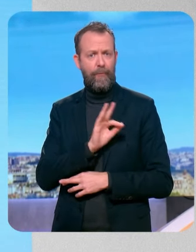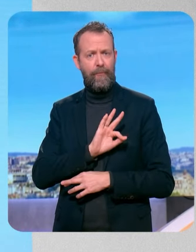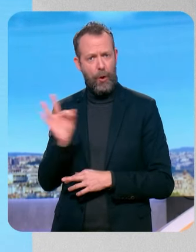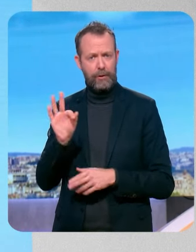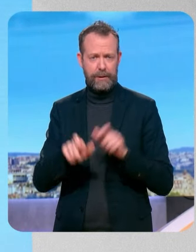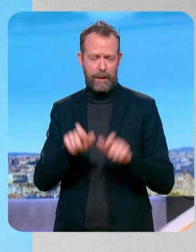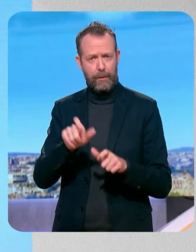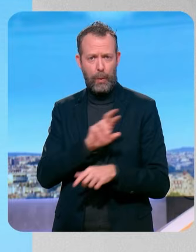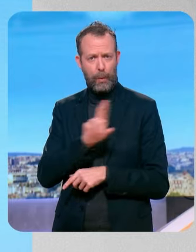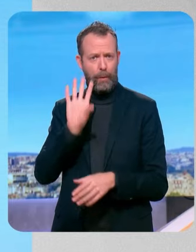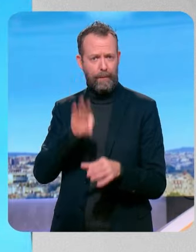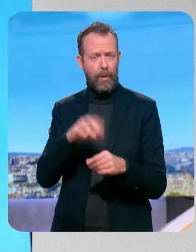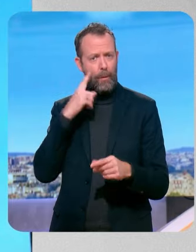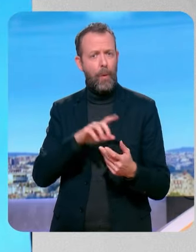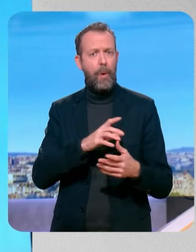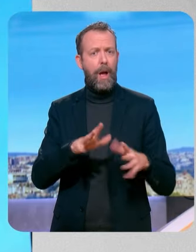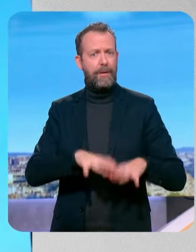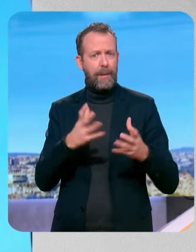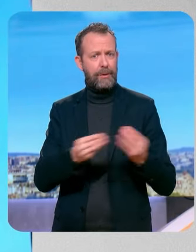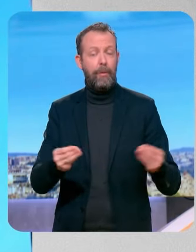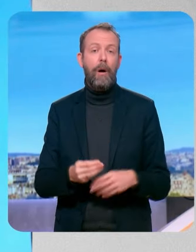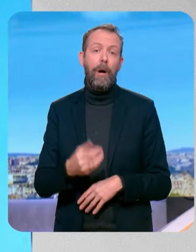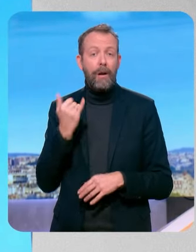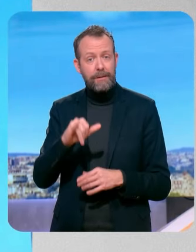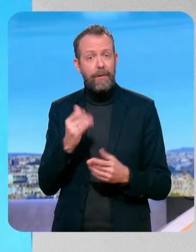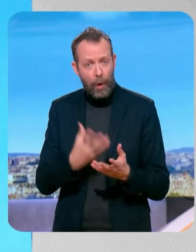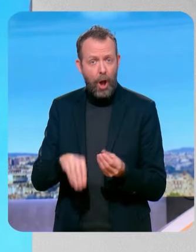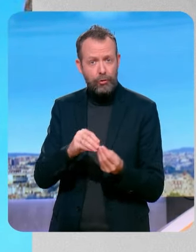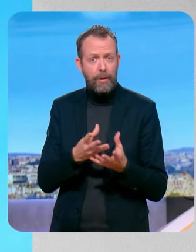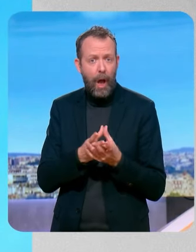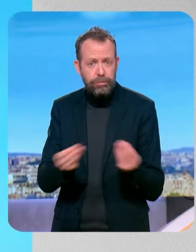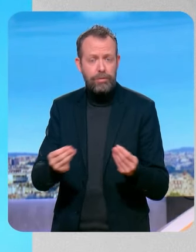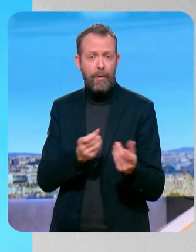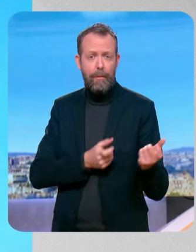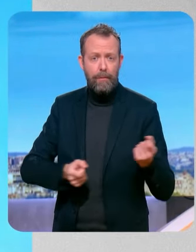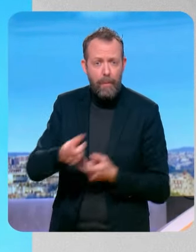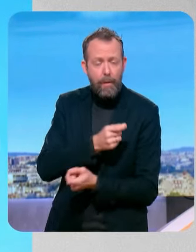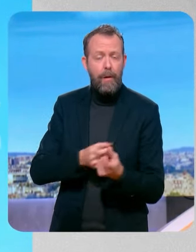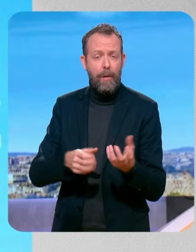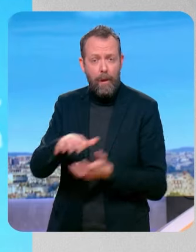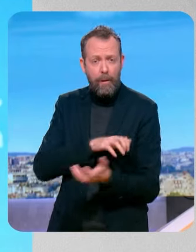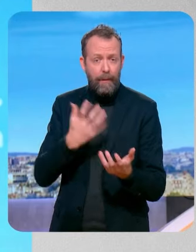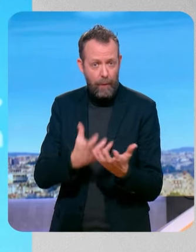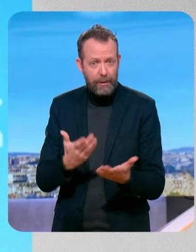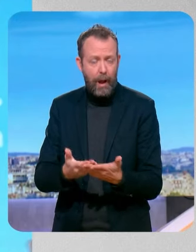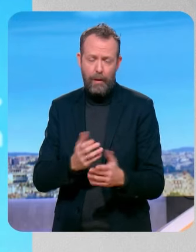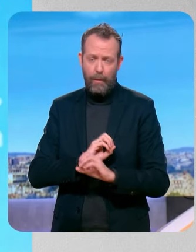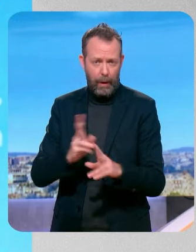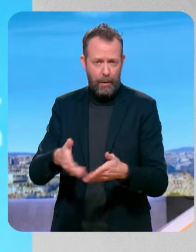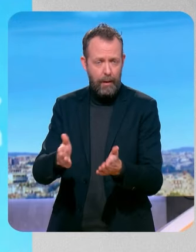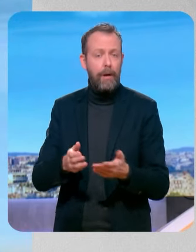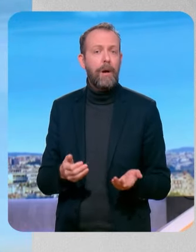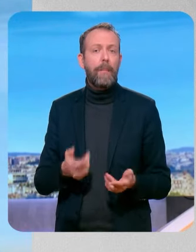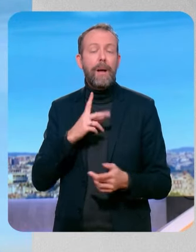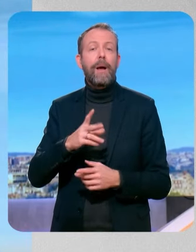appeler les Français aux urnes. Si vous voulez ajouter du désordre au désordre, allez dans ce sens-là. Donc c'est pas ça qu'il faut faire. Je vous ai dit que le pire des risques